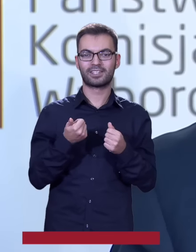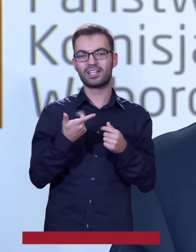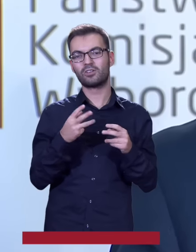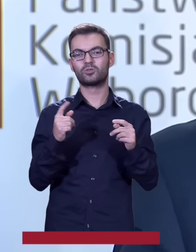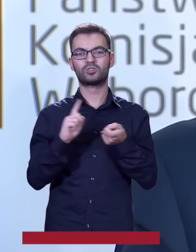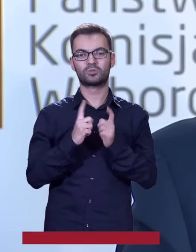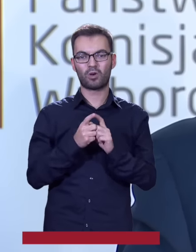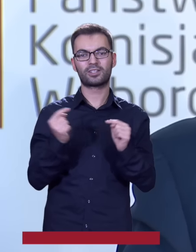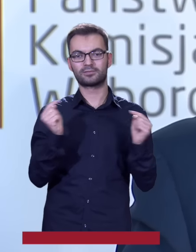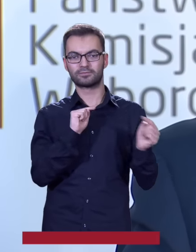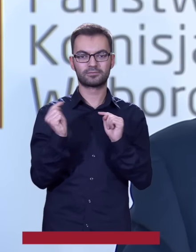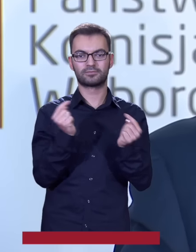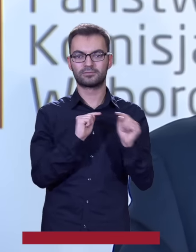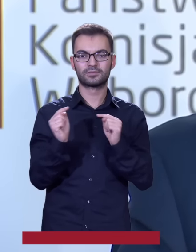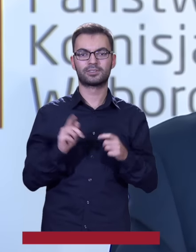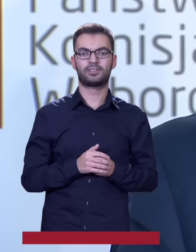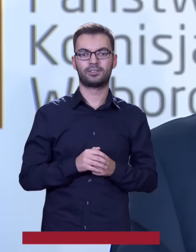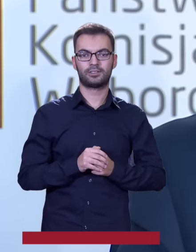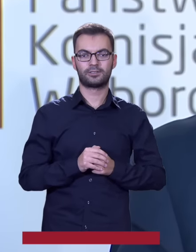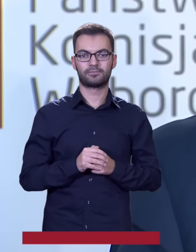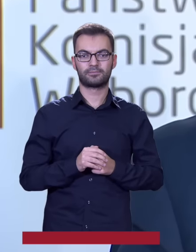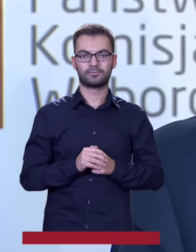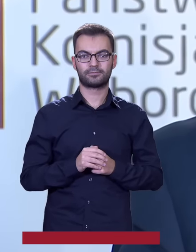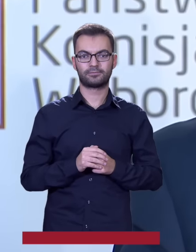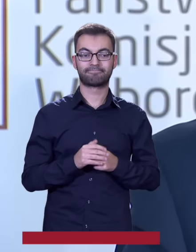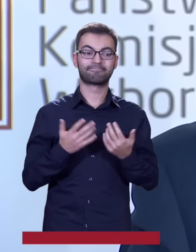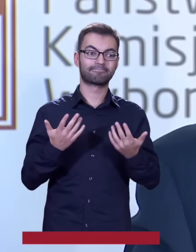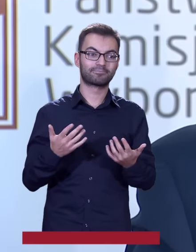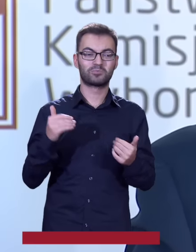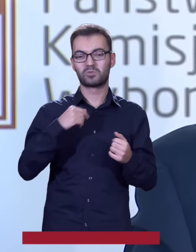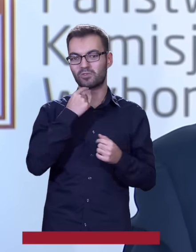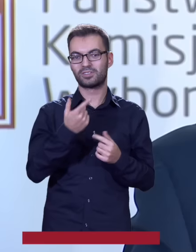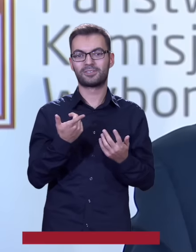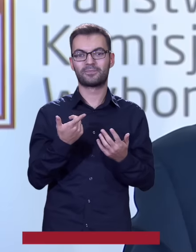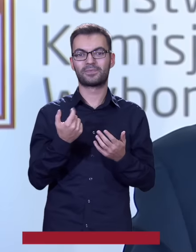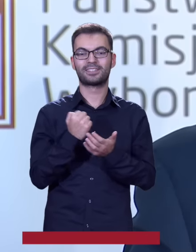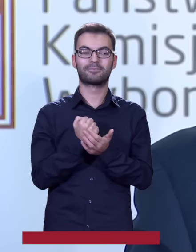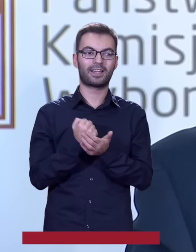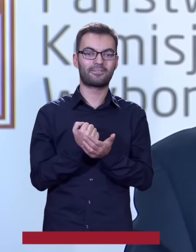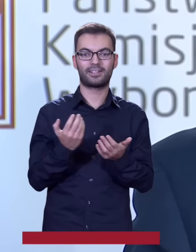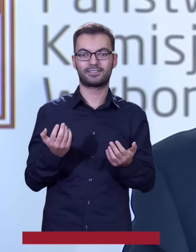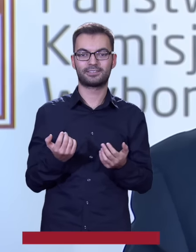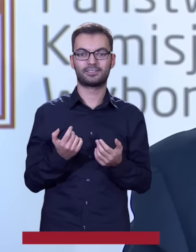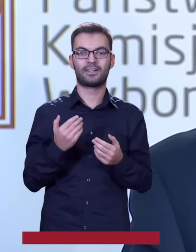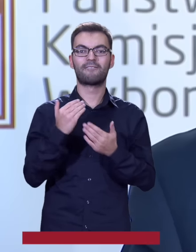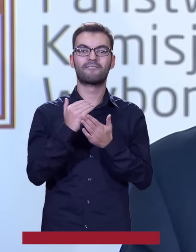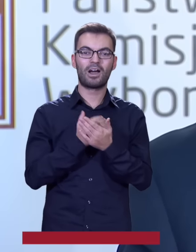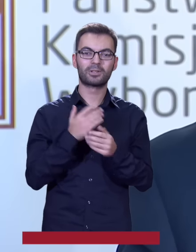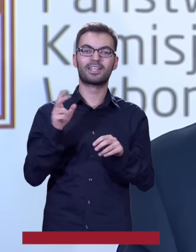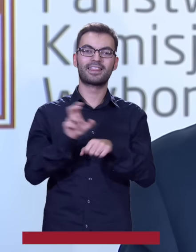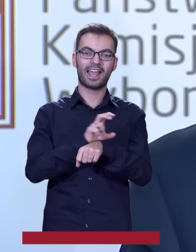licznej korespondencji i w zasadzie można powiedzieć kwestia i warunków technicznych